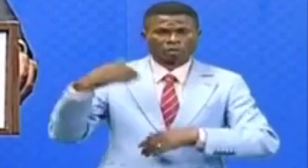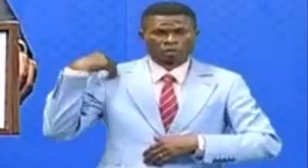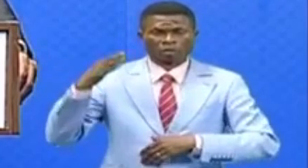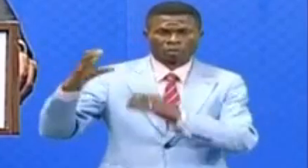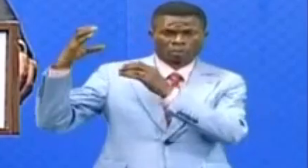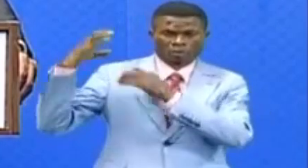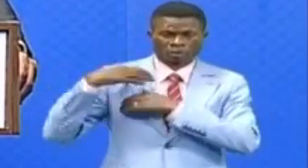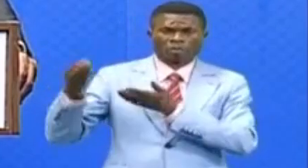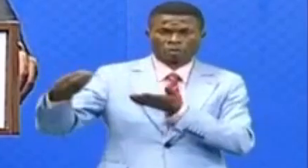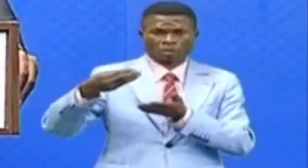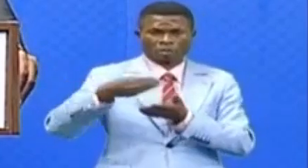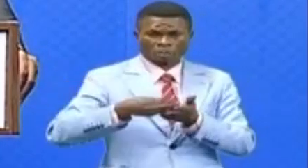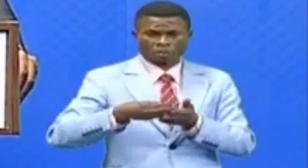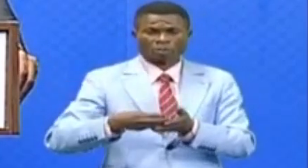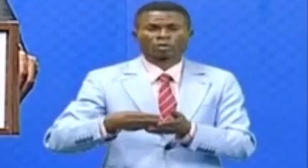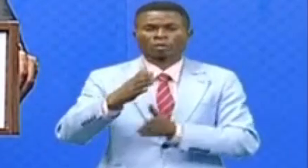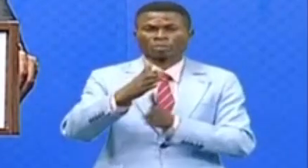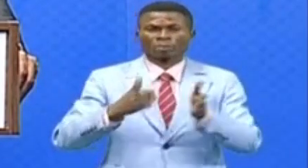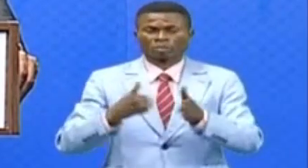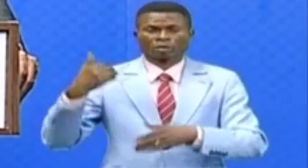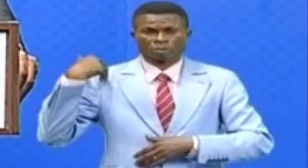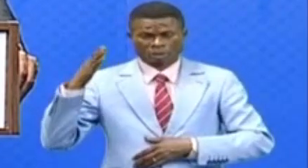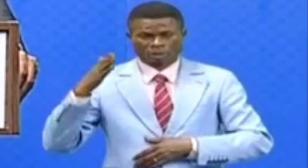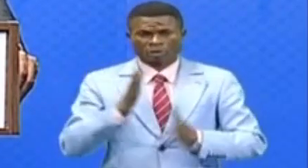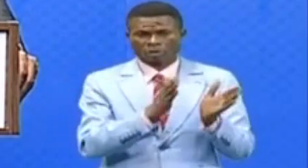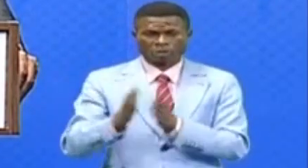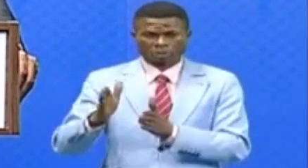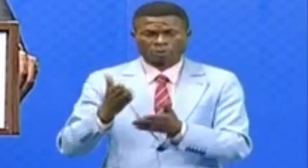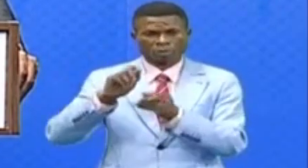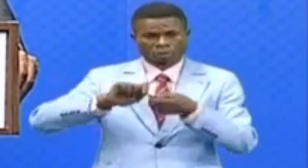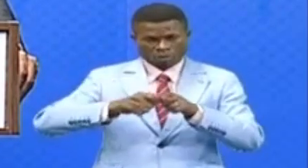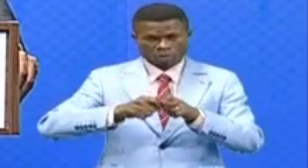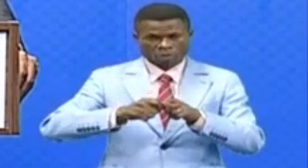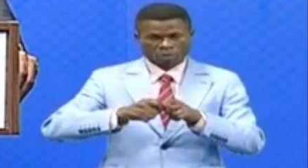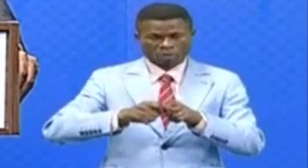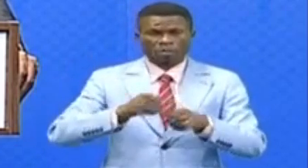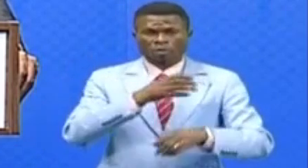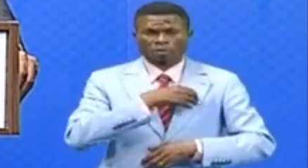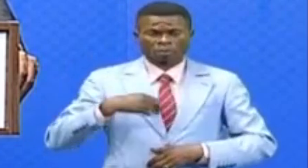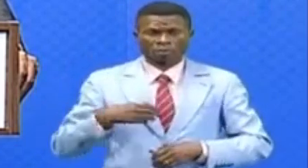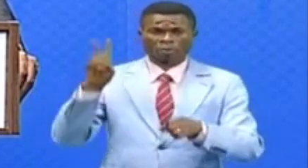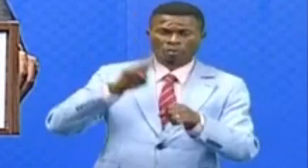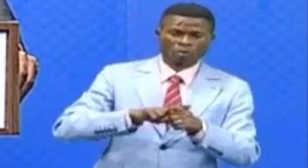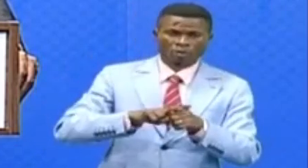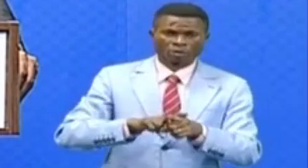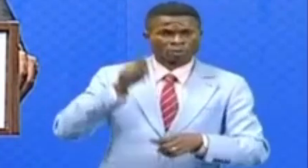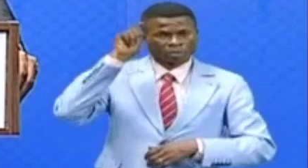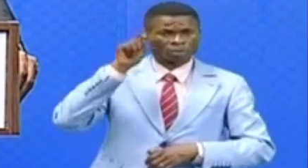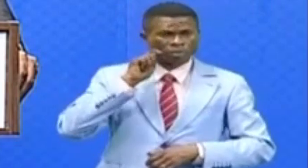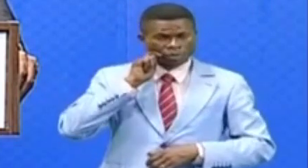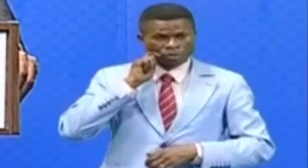de mobiliser et collecter les ressources financières destinées aux réparations des femmes victimes de violences sexuelles